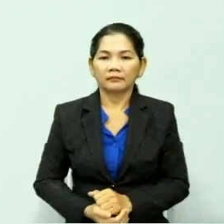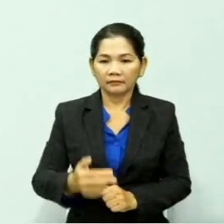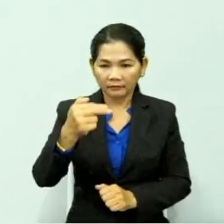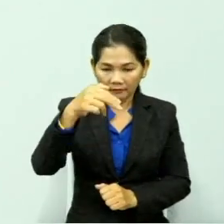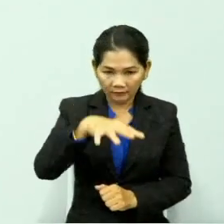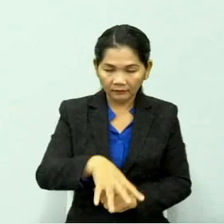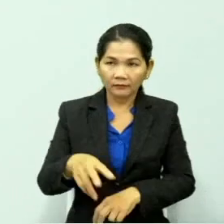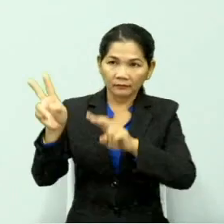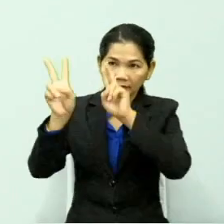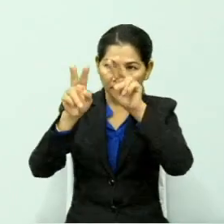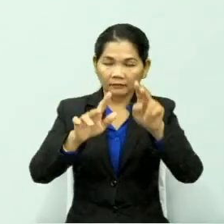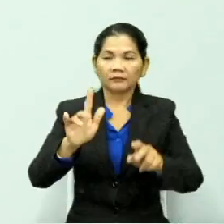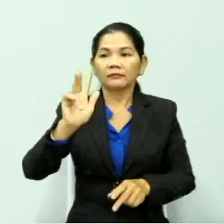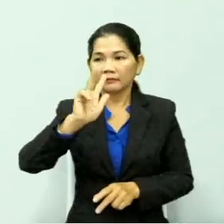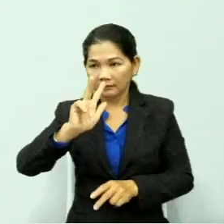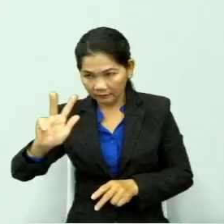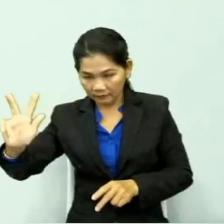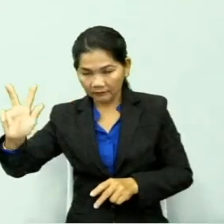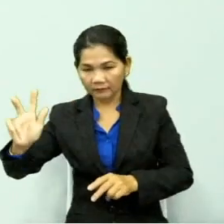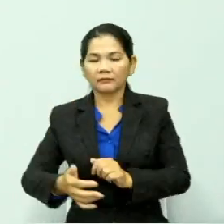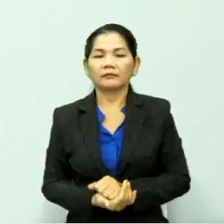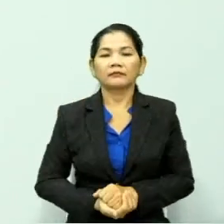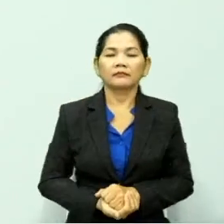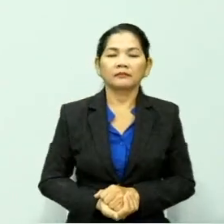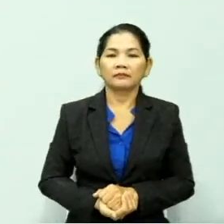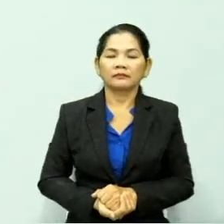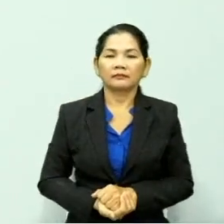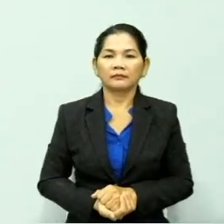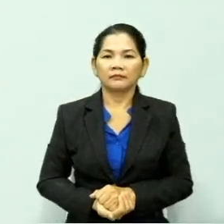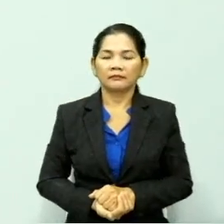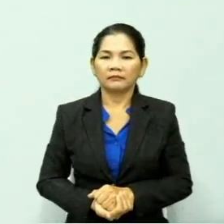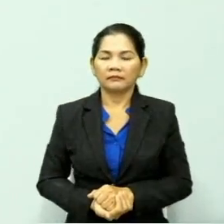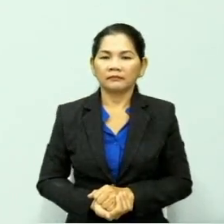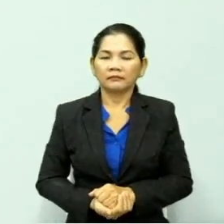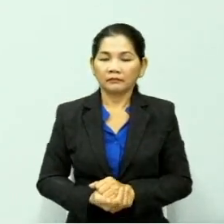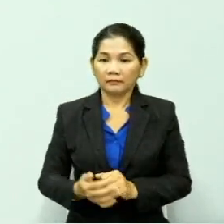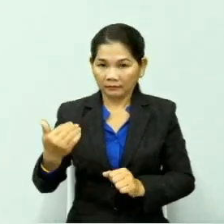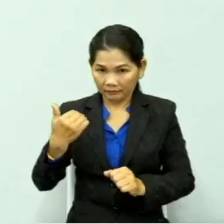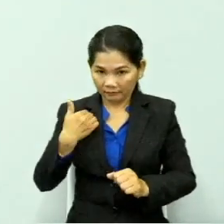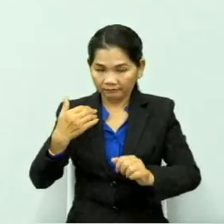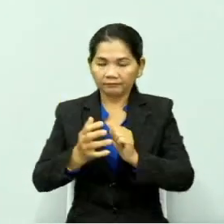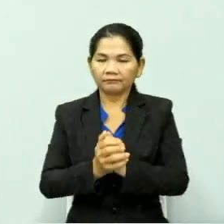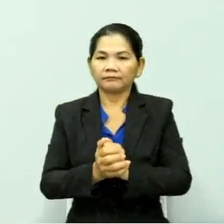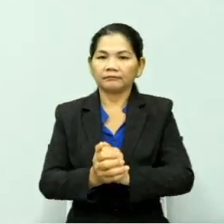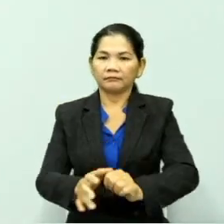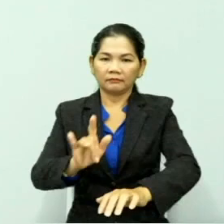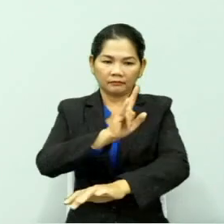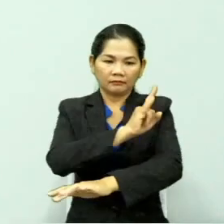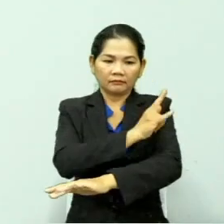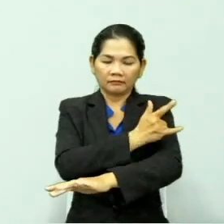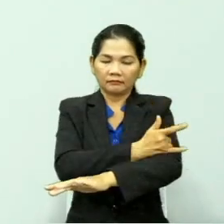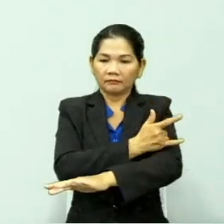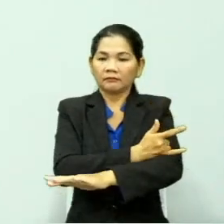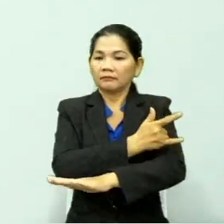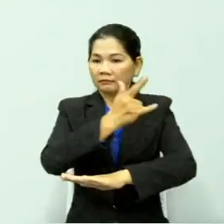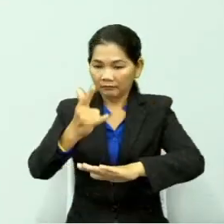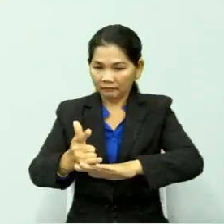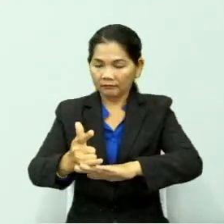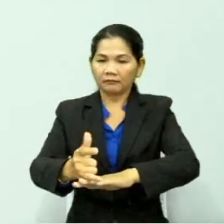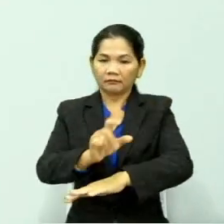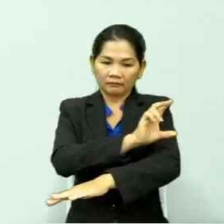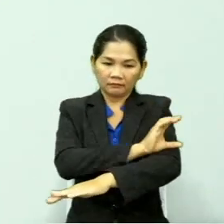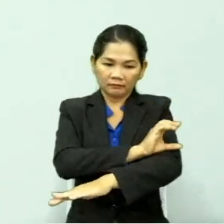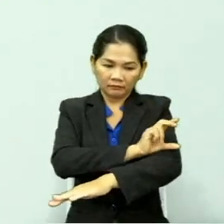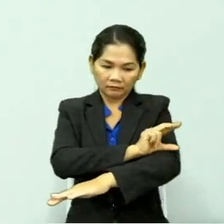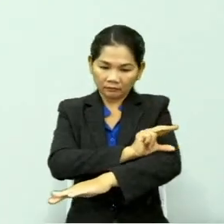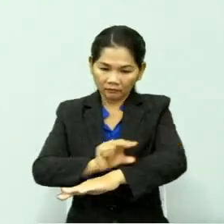tiết chó ta chia pra sát nè con chà cư miên pra sát mê bốn chà bà to tiết con chà miên ở